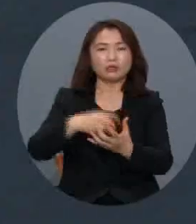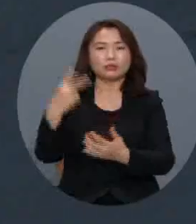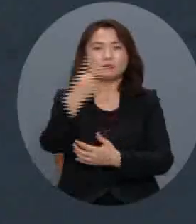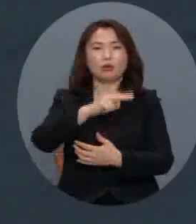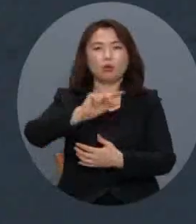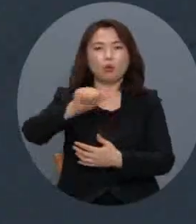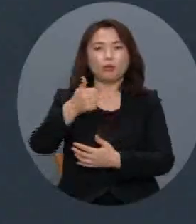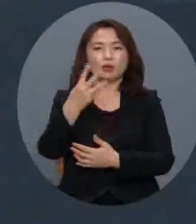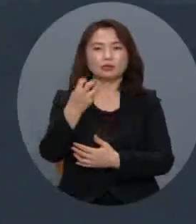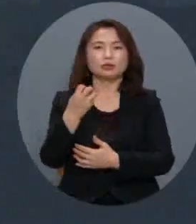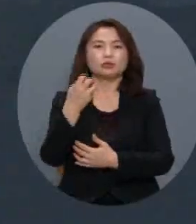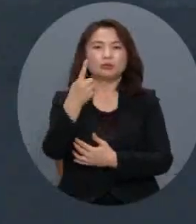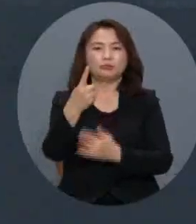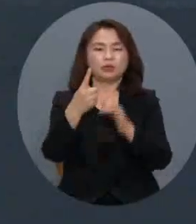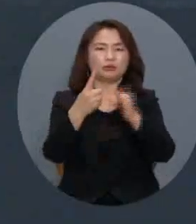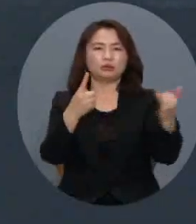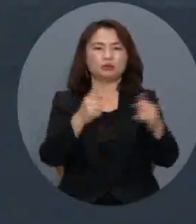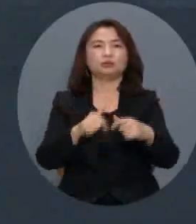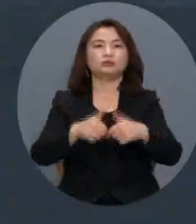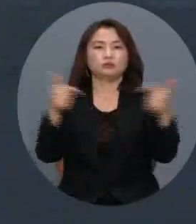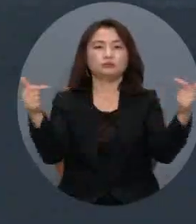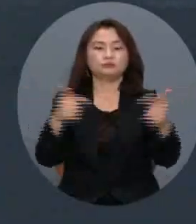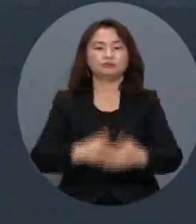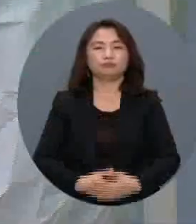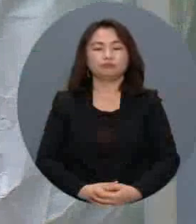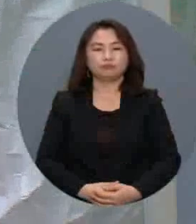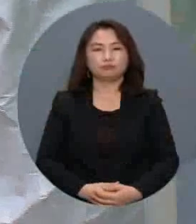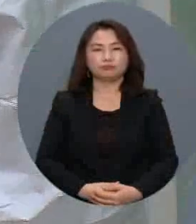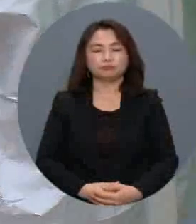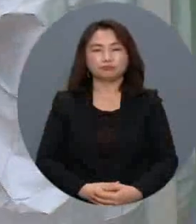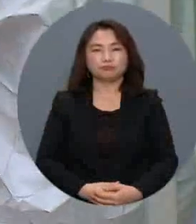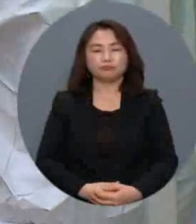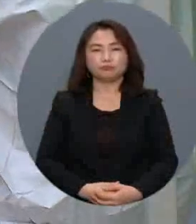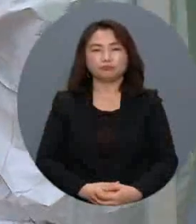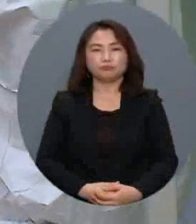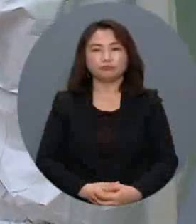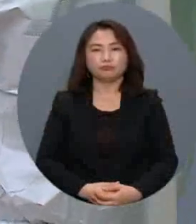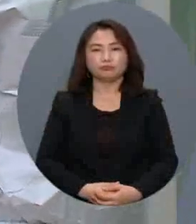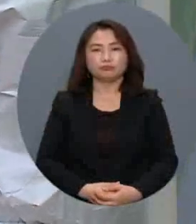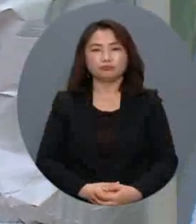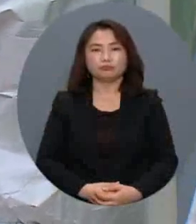환자는 2,531명으로 늘었습니다. MBC 뉴스 윤태호입니다.